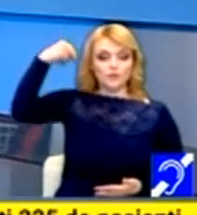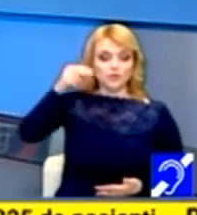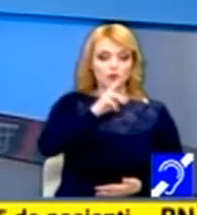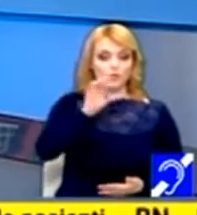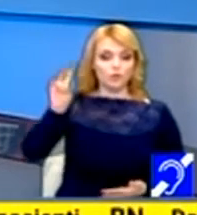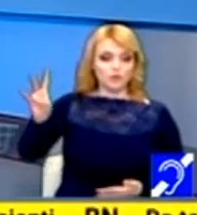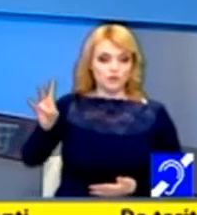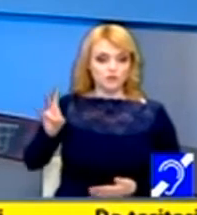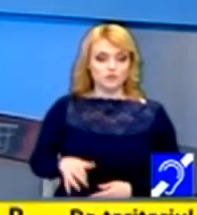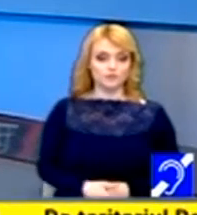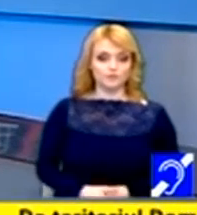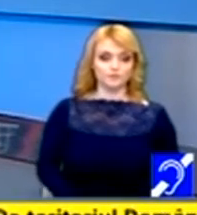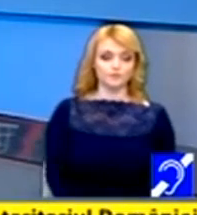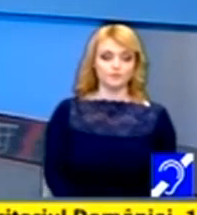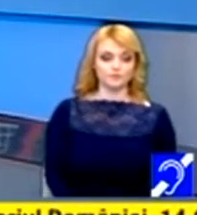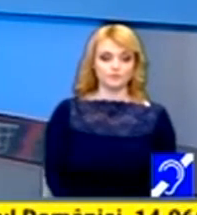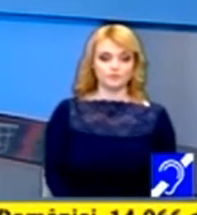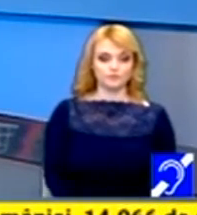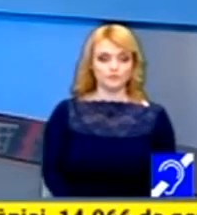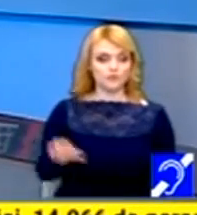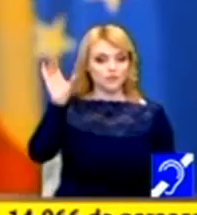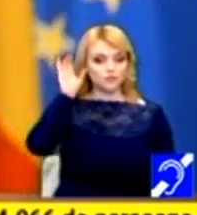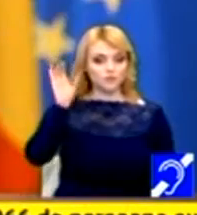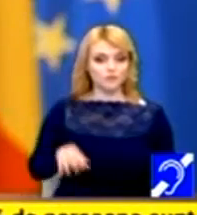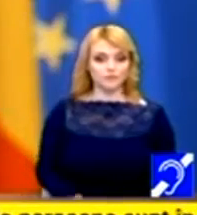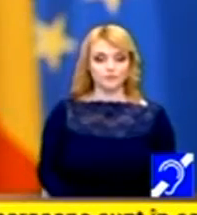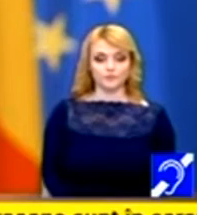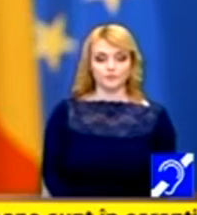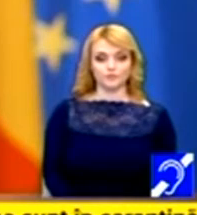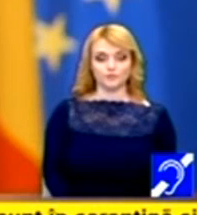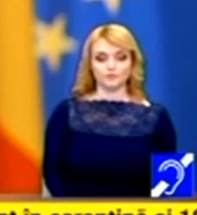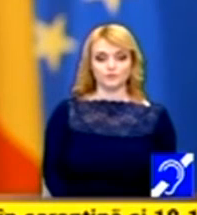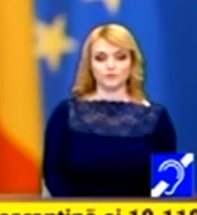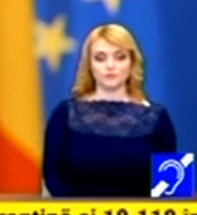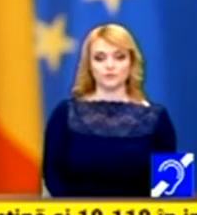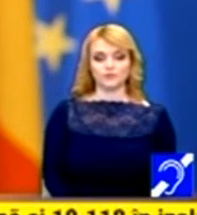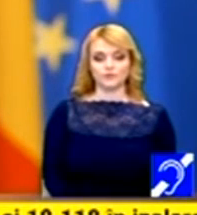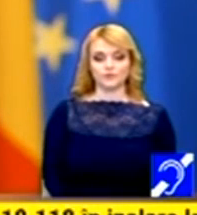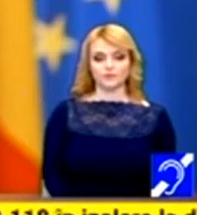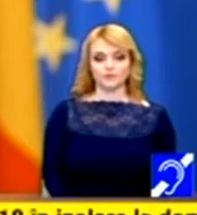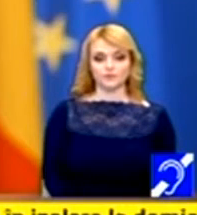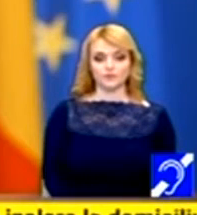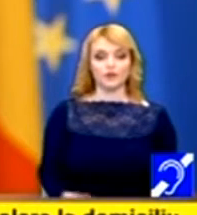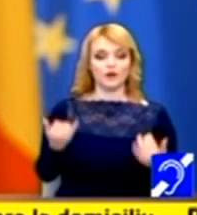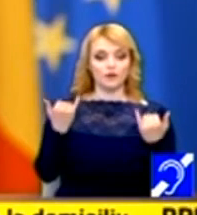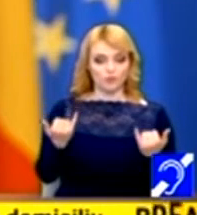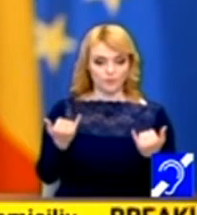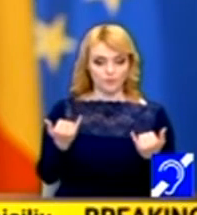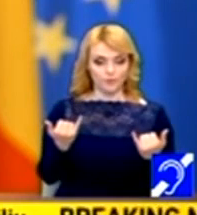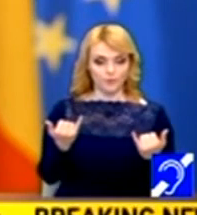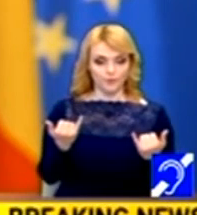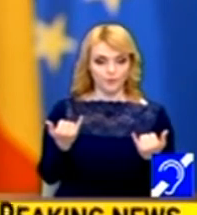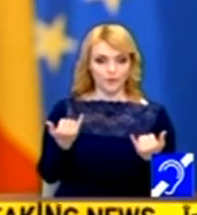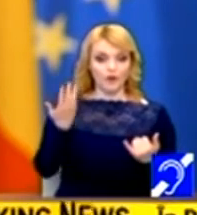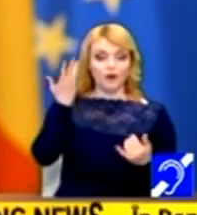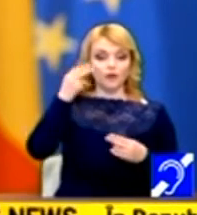Klaus Iohannis, în direct de la Palatul Cotroceni. Să-l ascultăm. Pe care le-ați făcut. Acum,